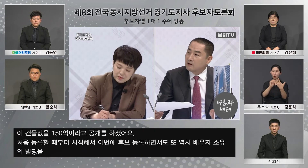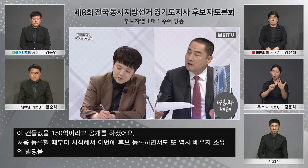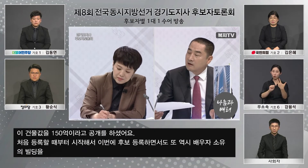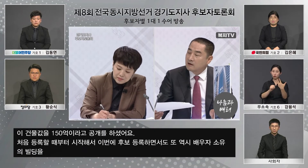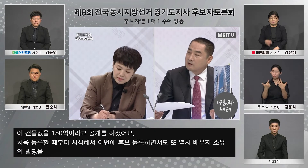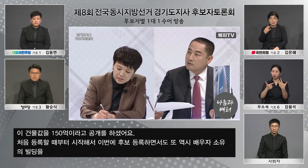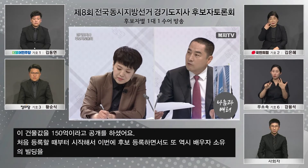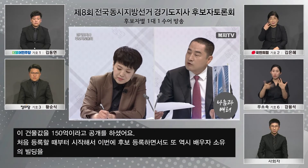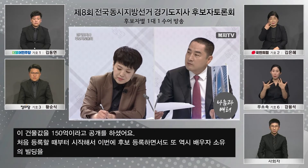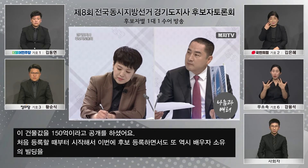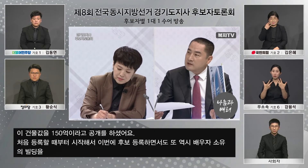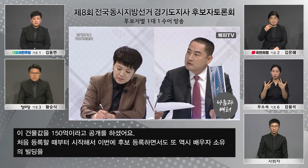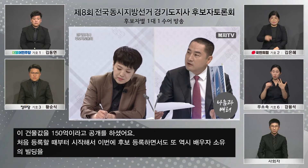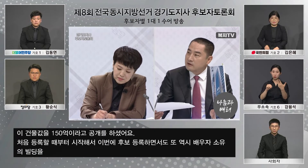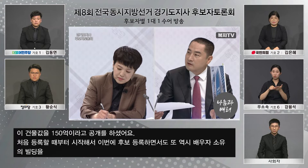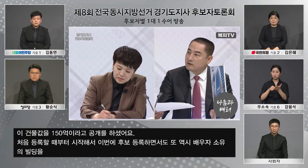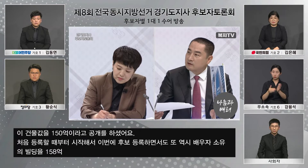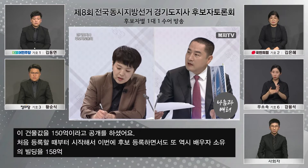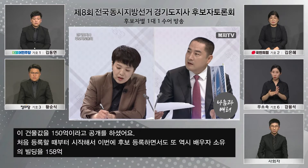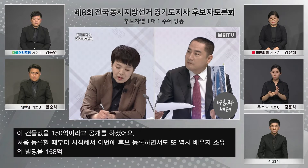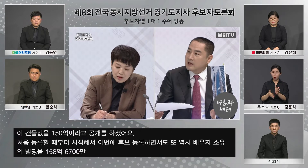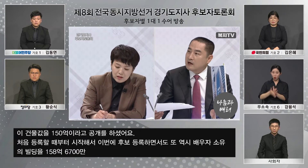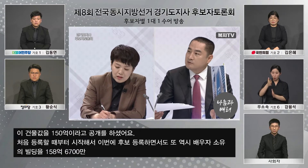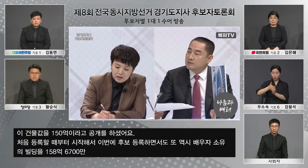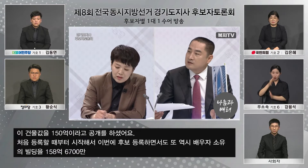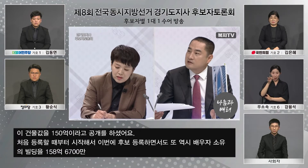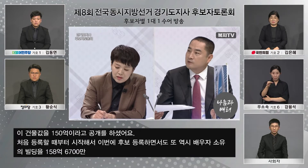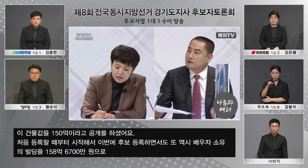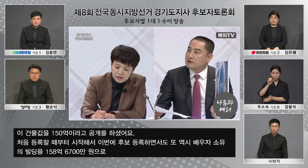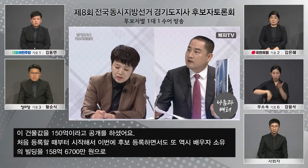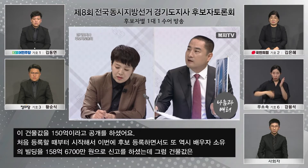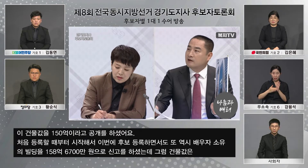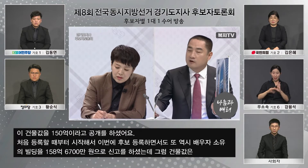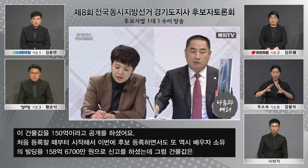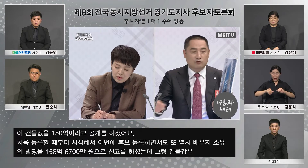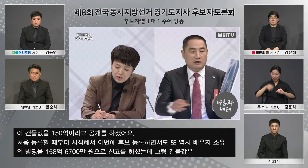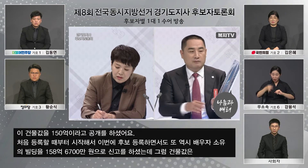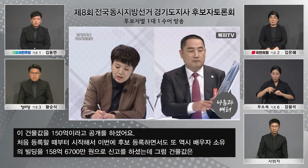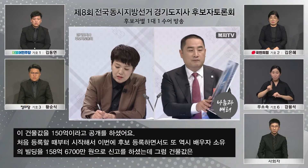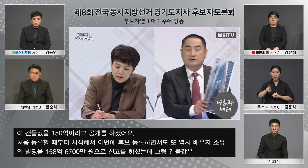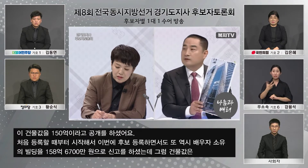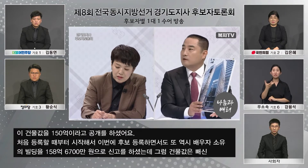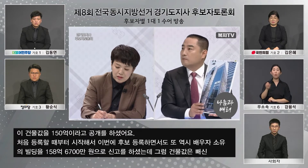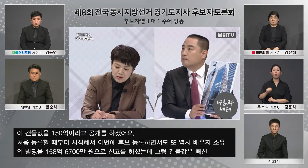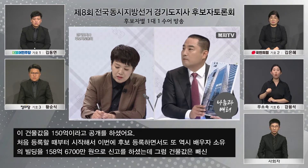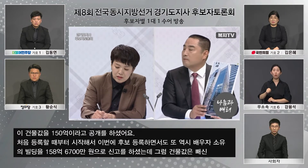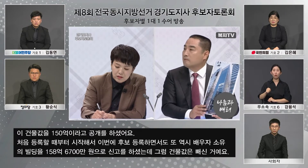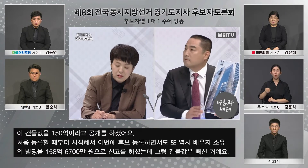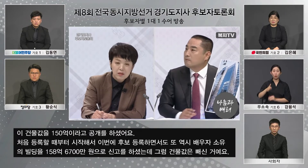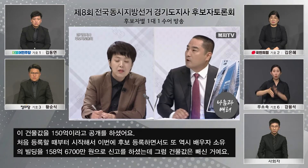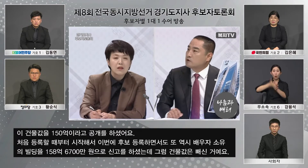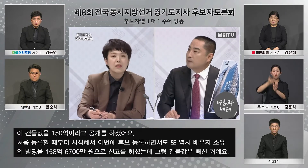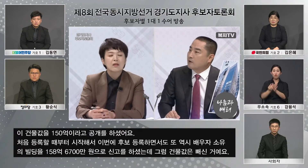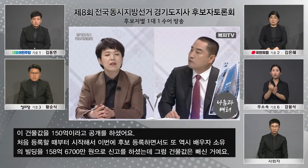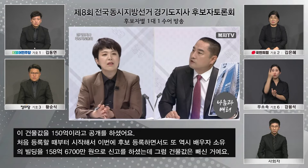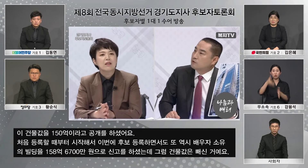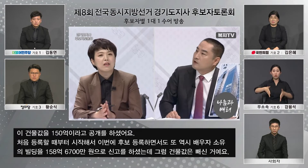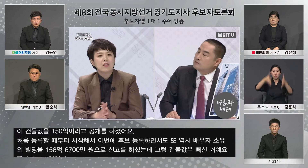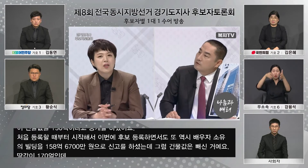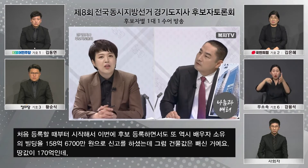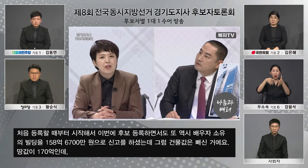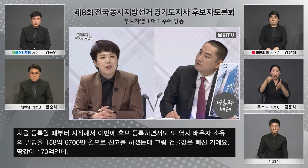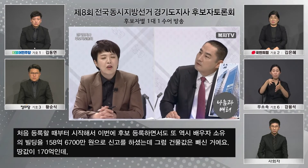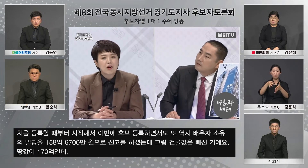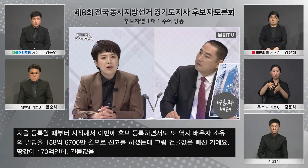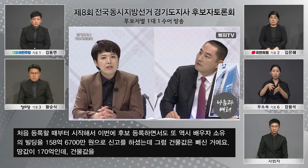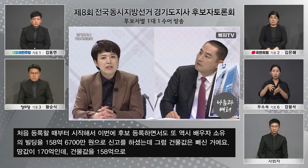네네. 그럼 건물값은 빼신 거예요? 땅값이 170억인데 건물값을 158억으로 신고를